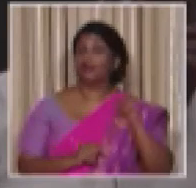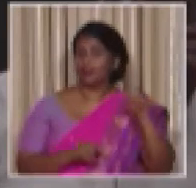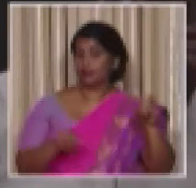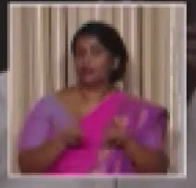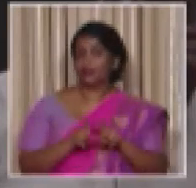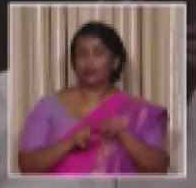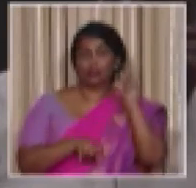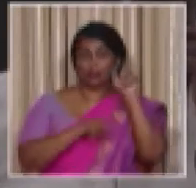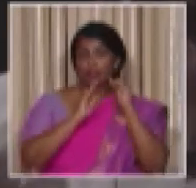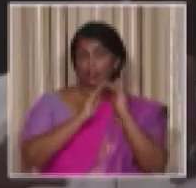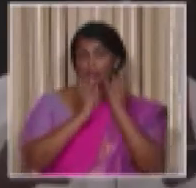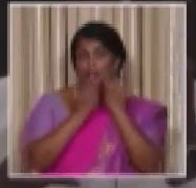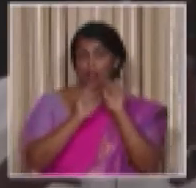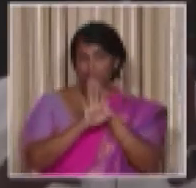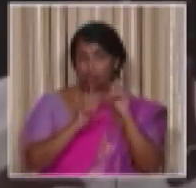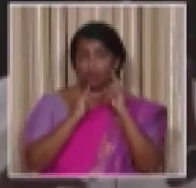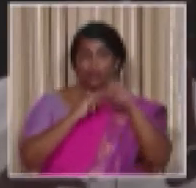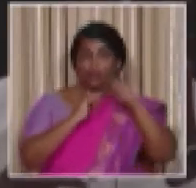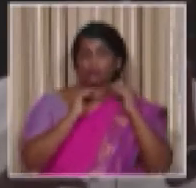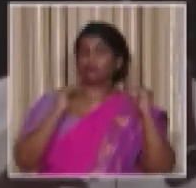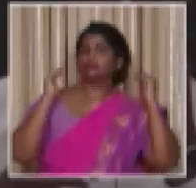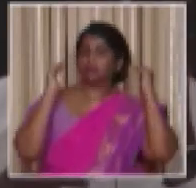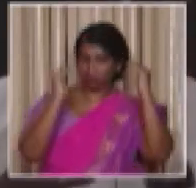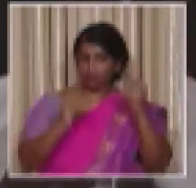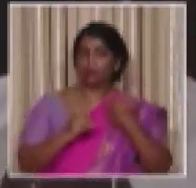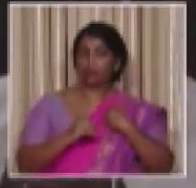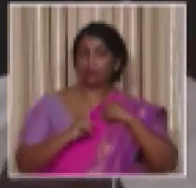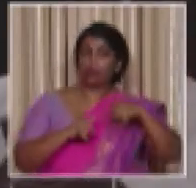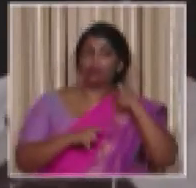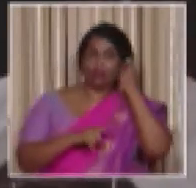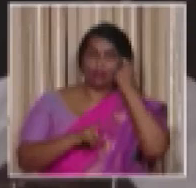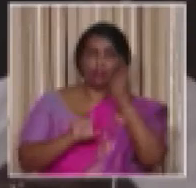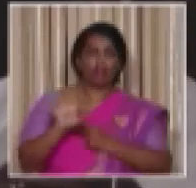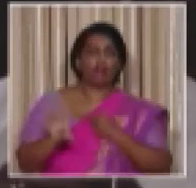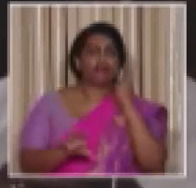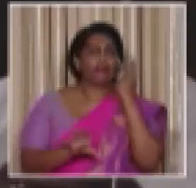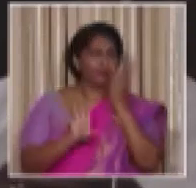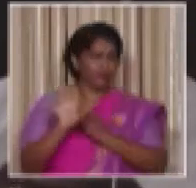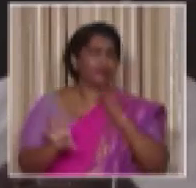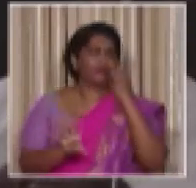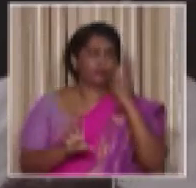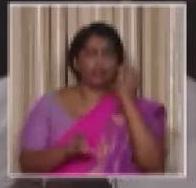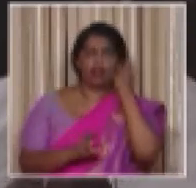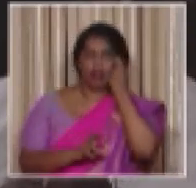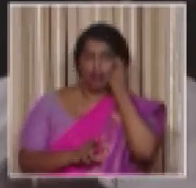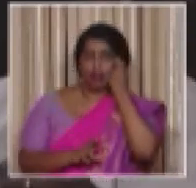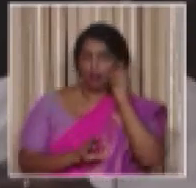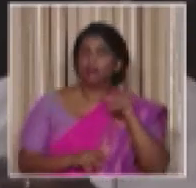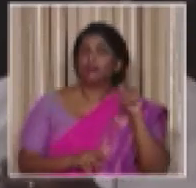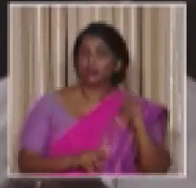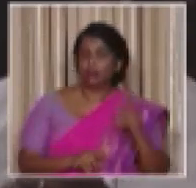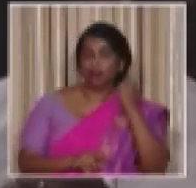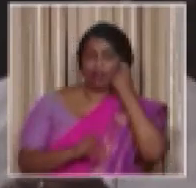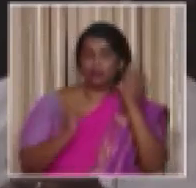මේ 19 විශ්වවිද්‍යාල තත්ත්වයට ගෙන ඒම සඳහා අනිත් යෝජනාව දැන් අවුරුදු 2ක් 3ක් තිස්සේ තිබ්බා ඒකෙත්